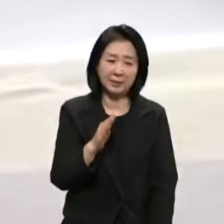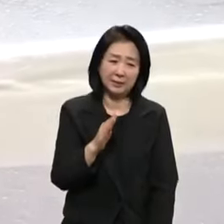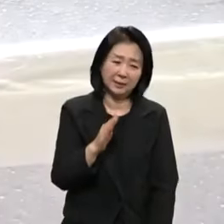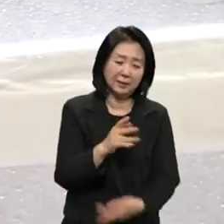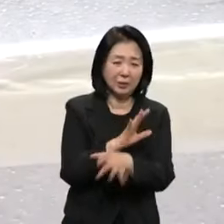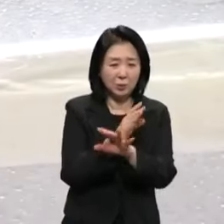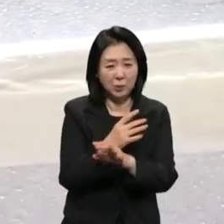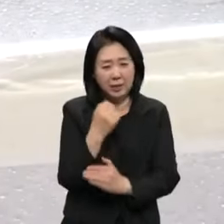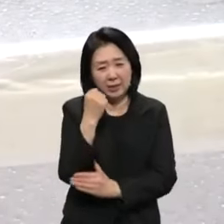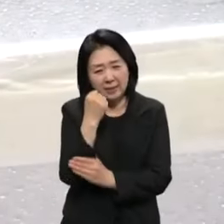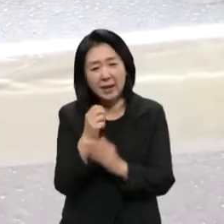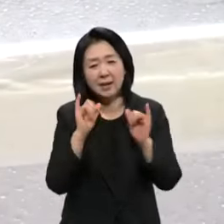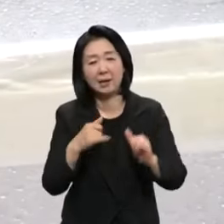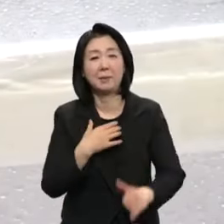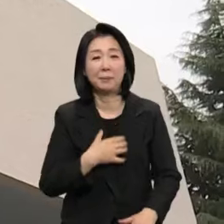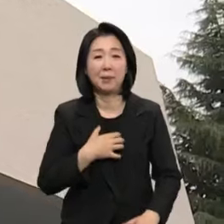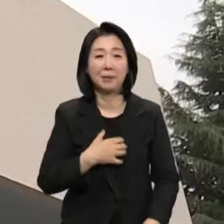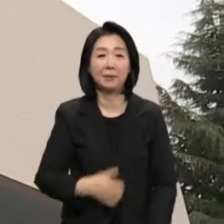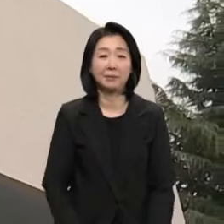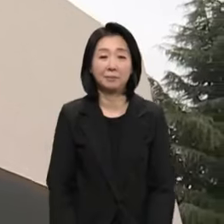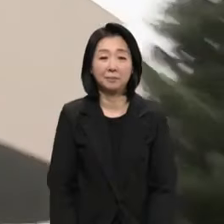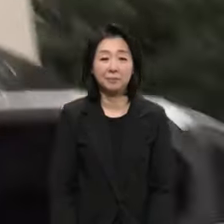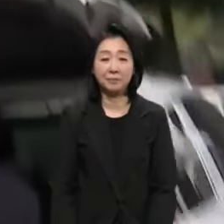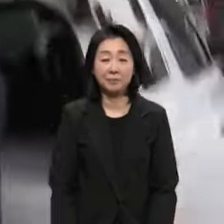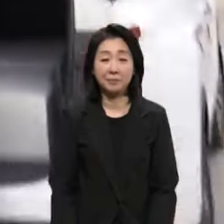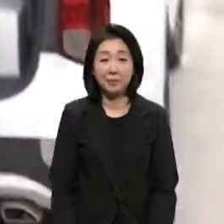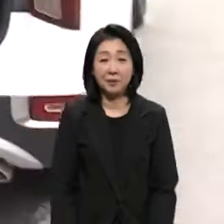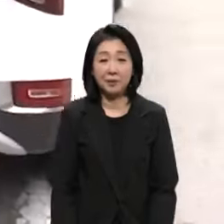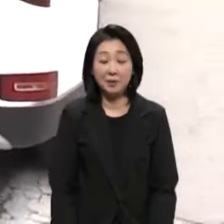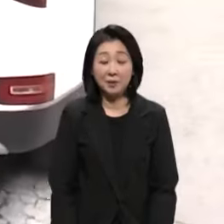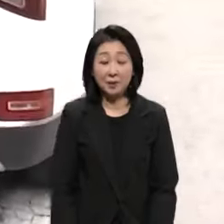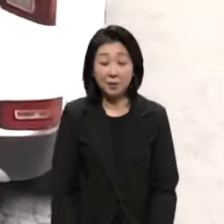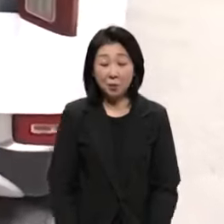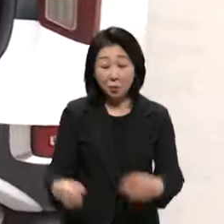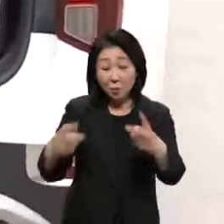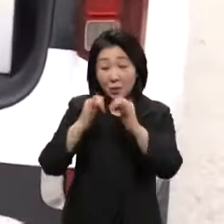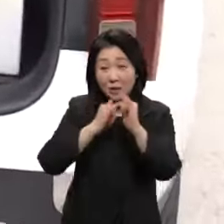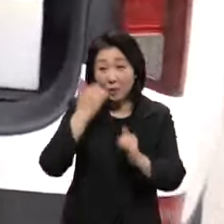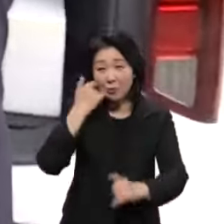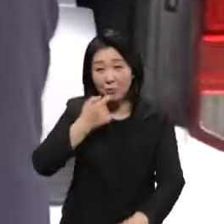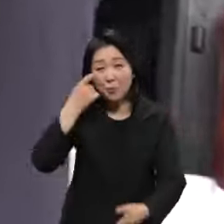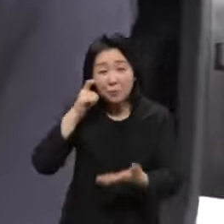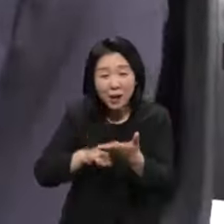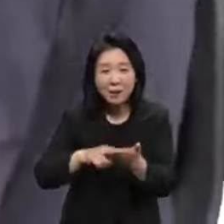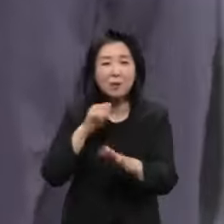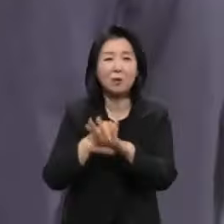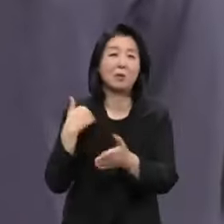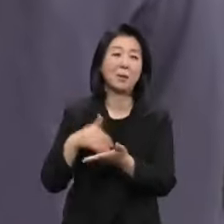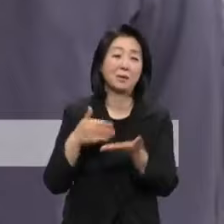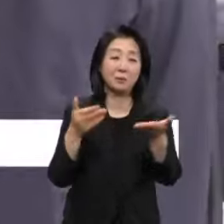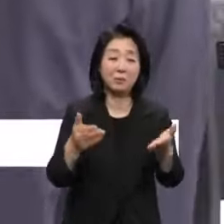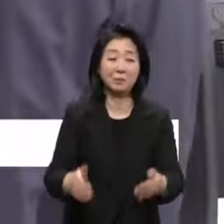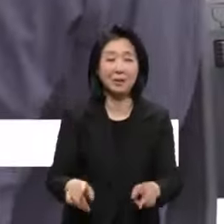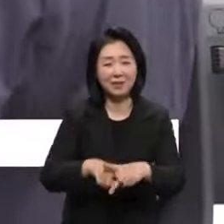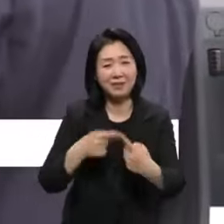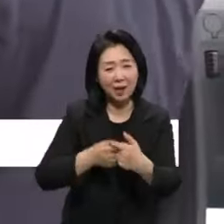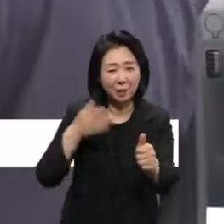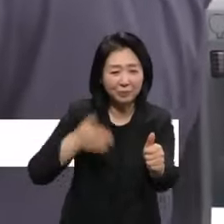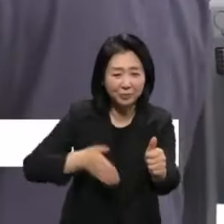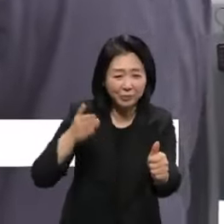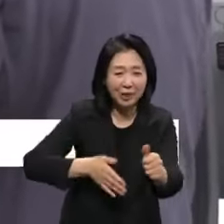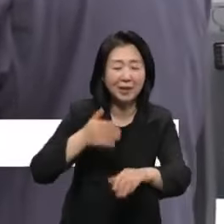생물이라는 게 부담스러웠습니다. 가까스로 익명 기부자와 연락이 다 반환하기로 했습니다. 분들한테 양해를 구했고